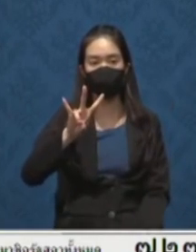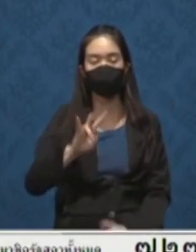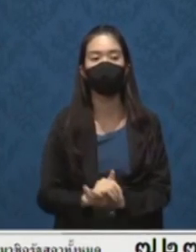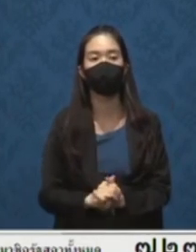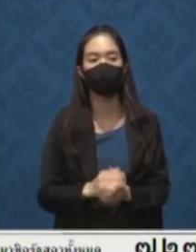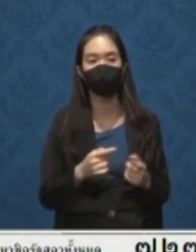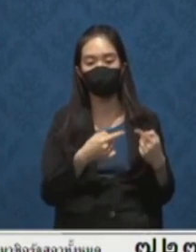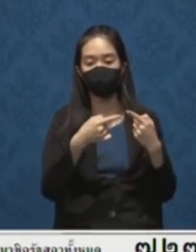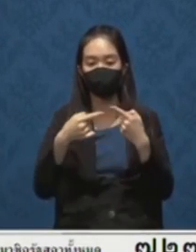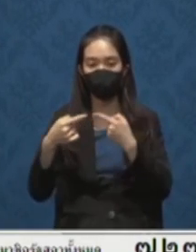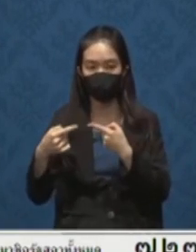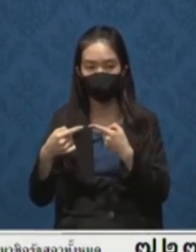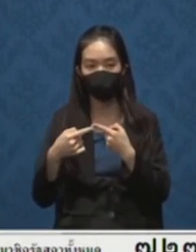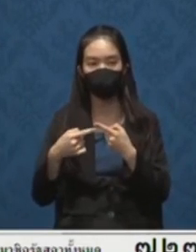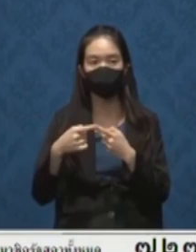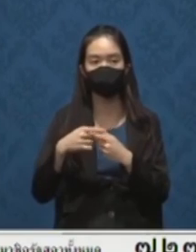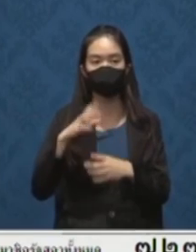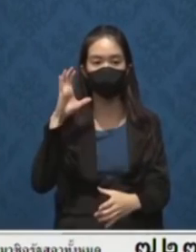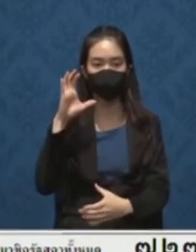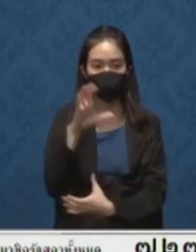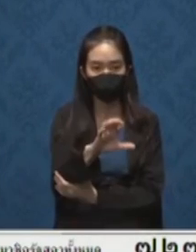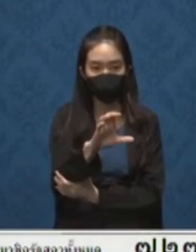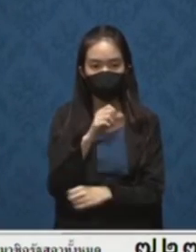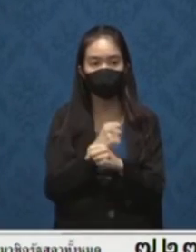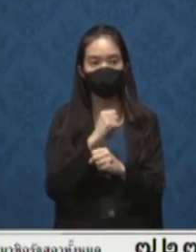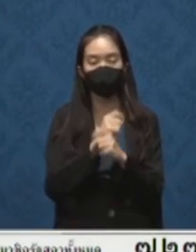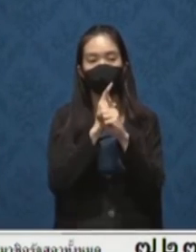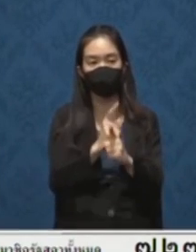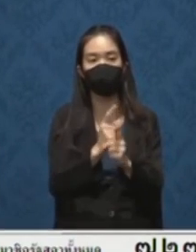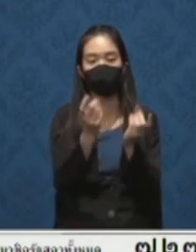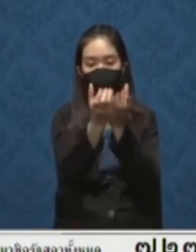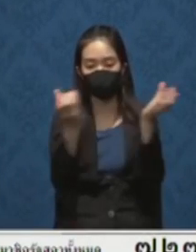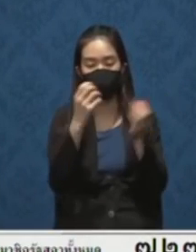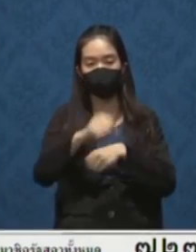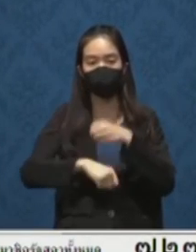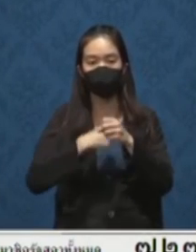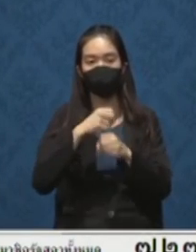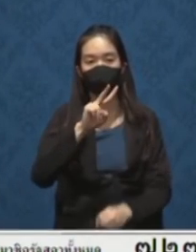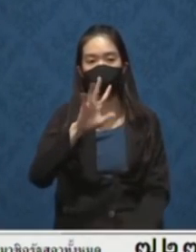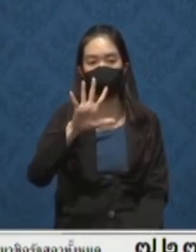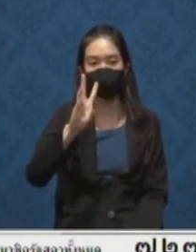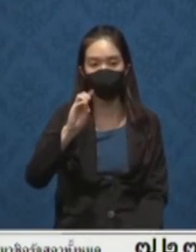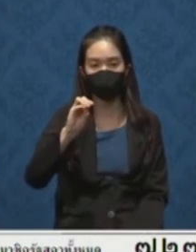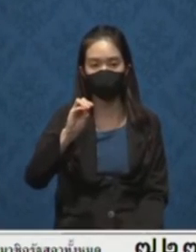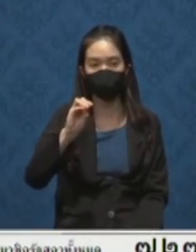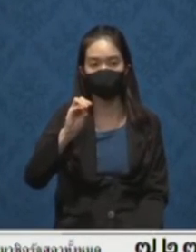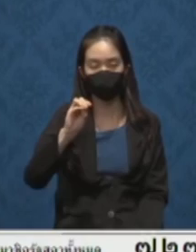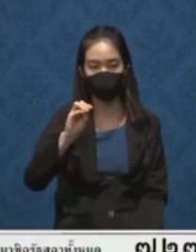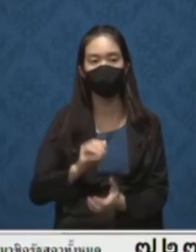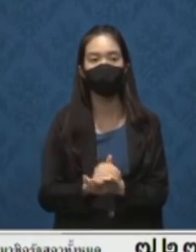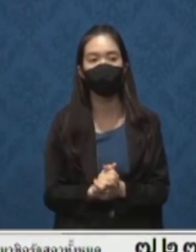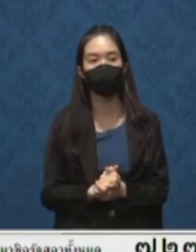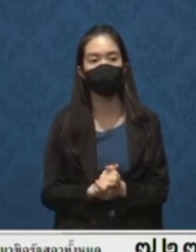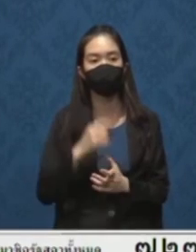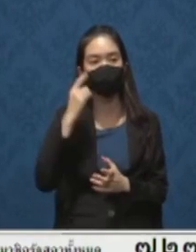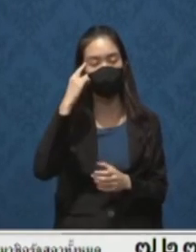แล้วก็ ต่อ เนื่อง มา เป็น บท บัง ครับ ใน รัฐ ธรร นู ล2560ที่ เป็น บท ถา ว ร ม